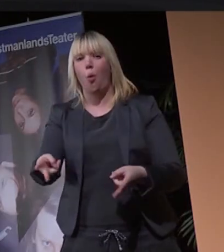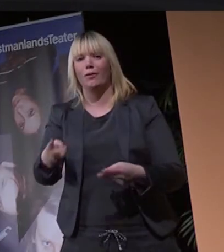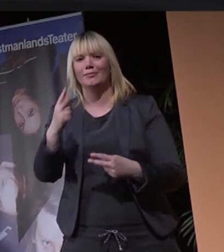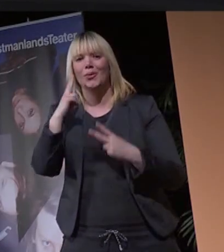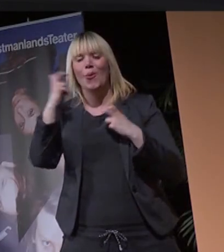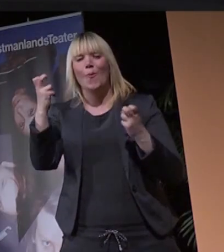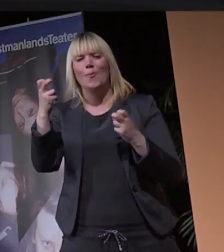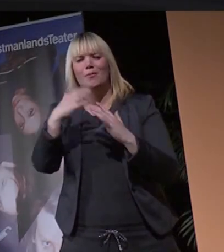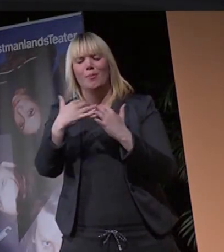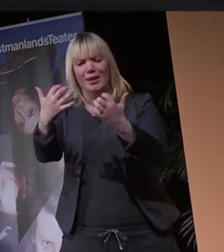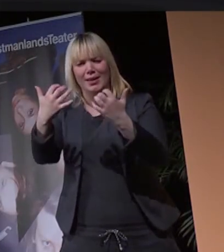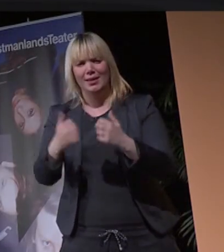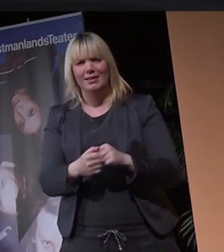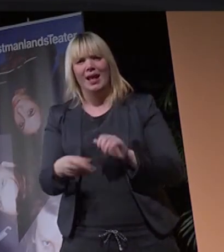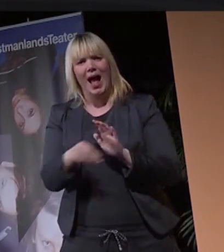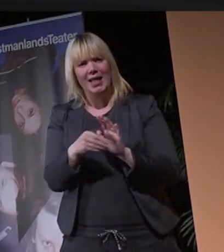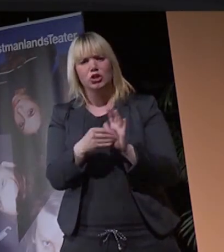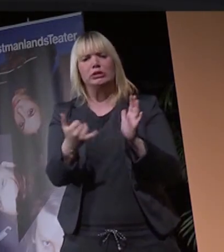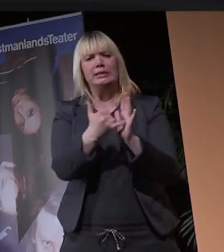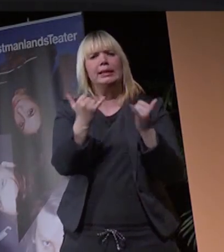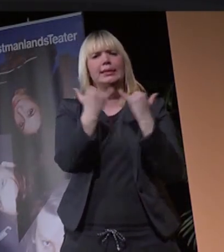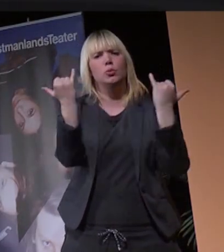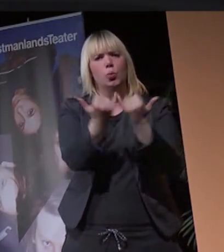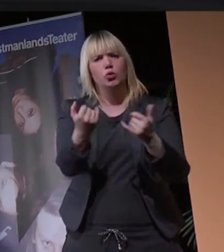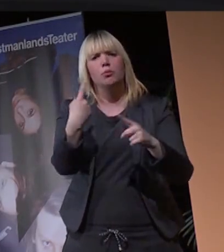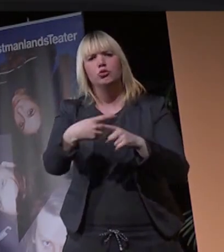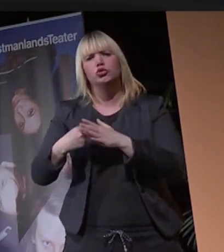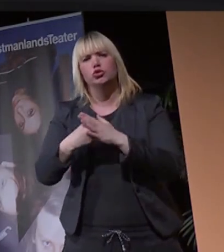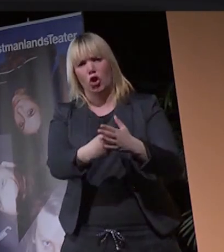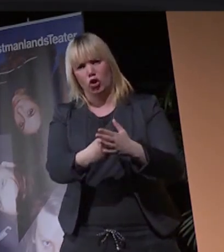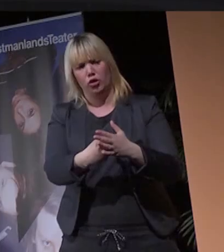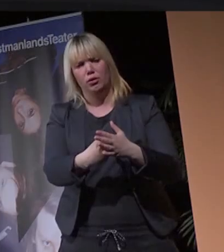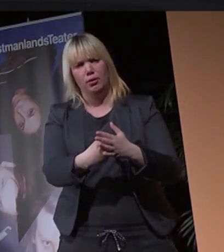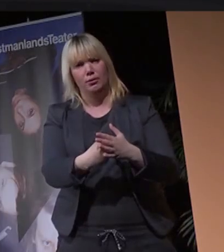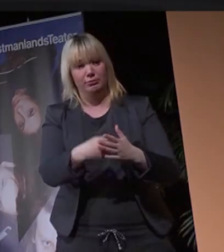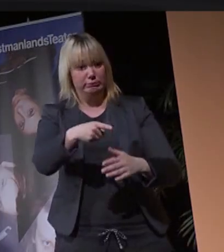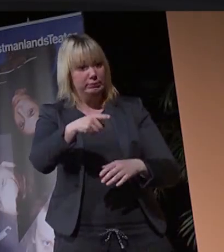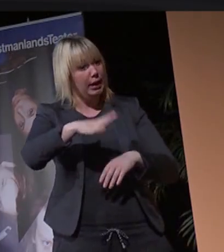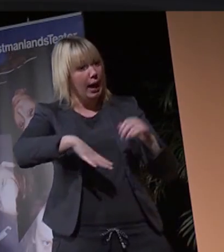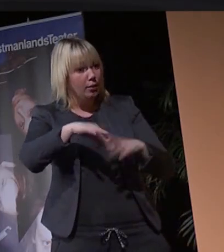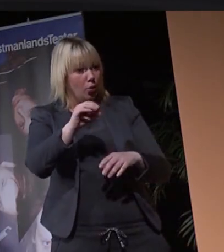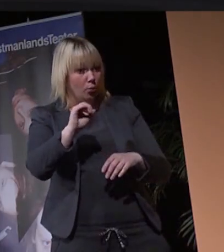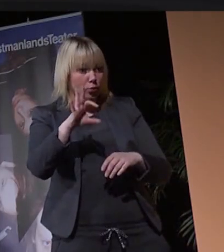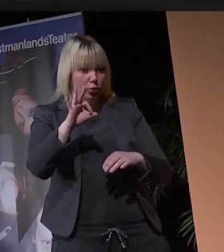fråga. Just att, att det måste krävas ökade sista. Det blev jättekonstigt för dem på webben.